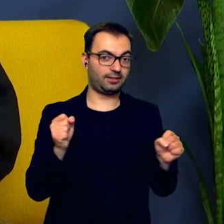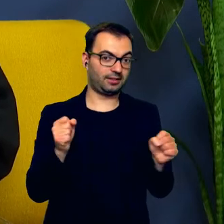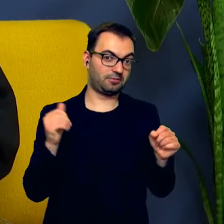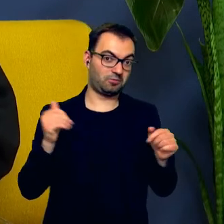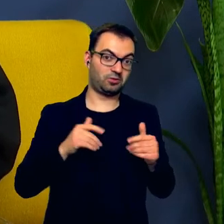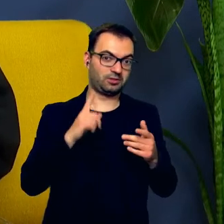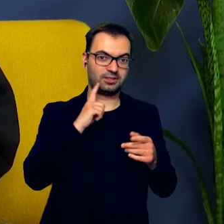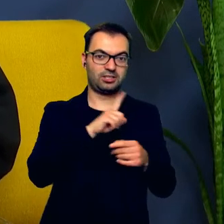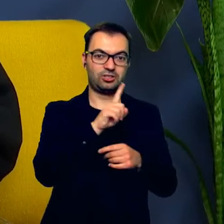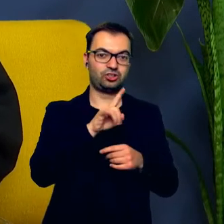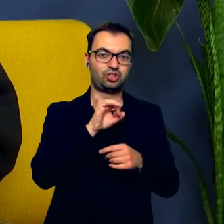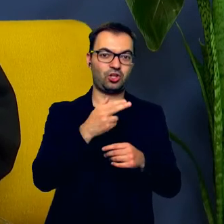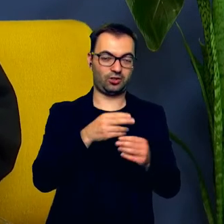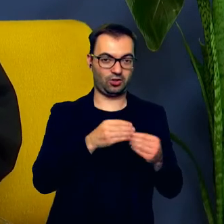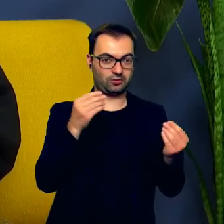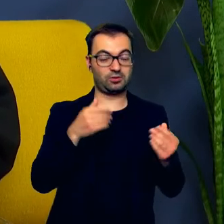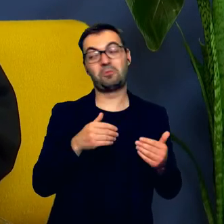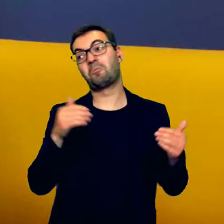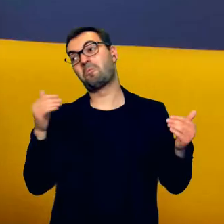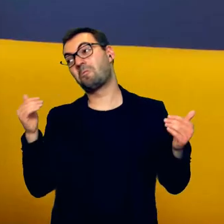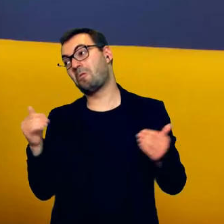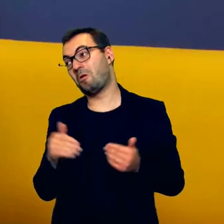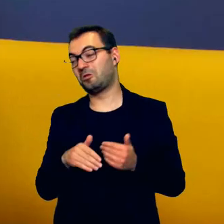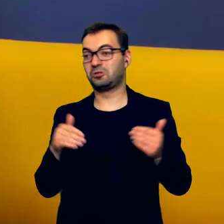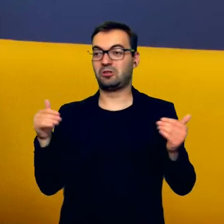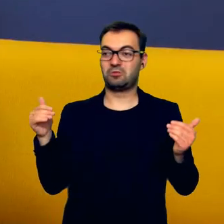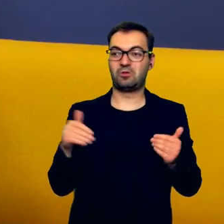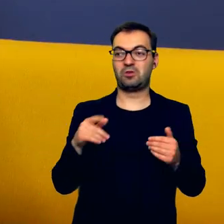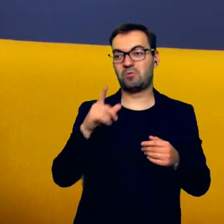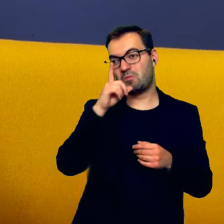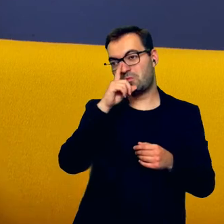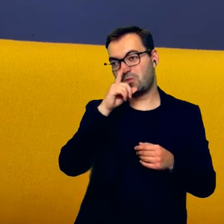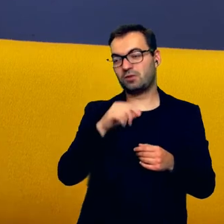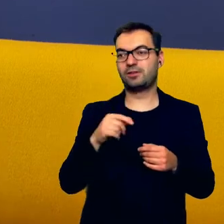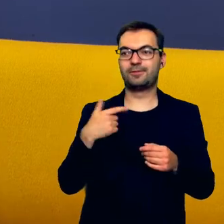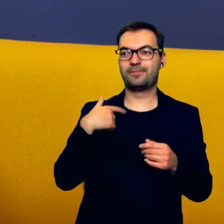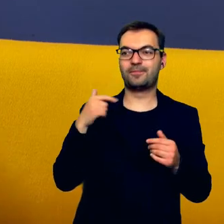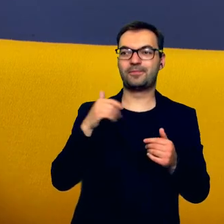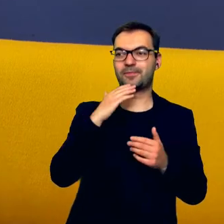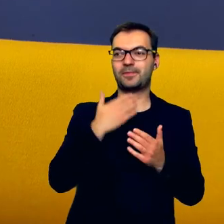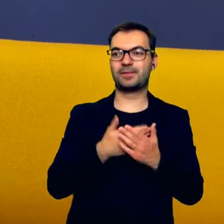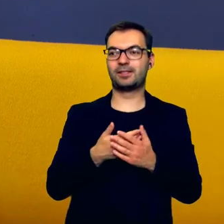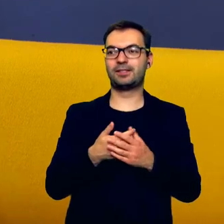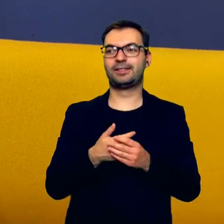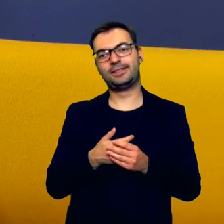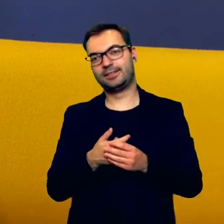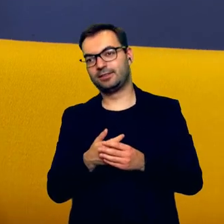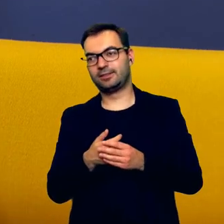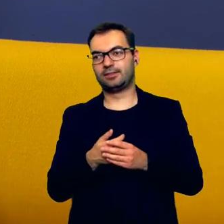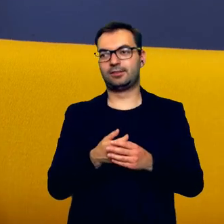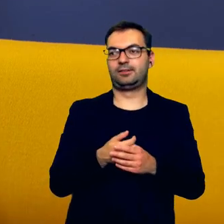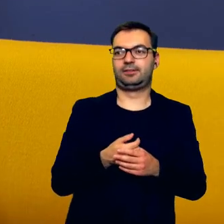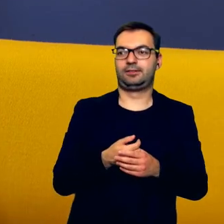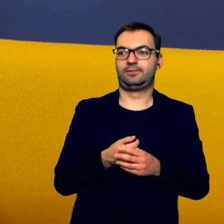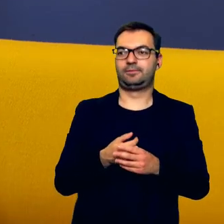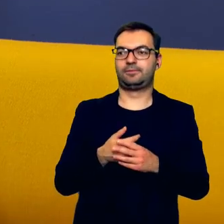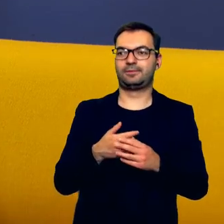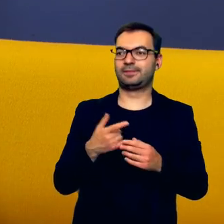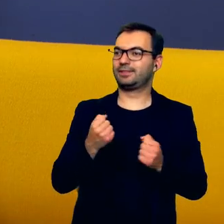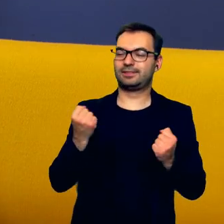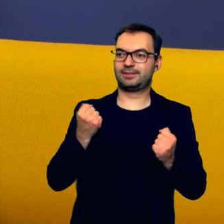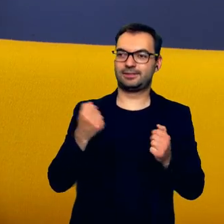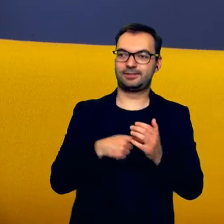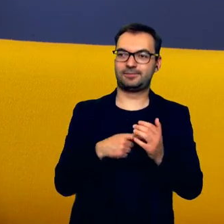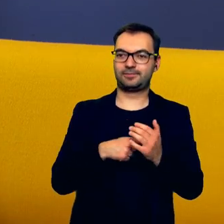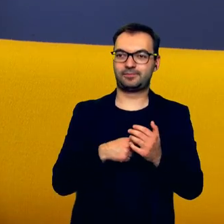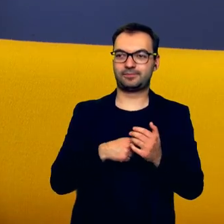właśnie, w rozwijanie Żychonia. Kto wie, nie wykluczam tego, chociaż muszę powiedzieć, że jednak to byłby za